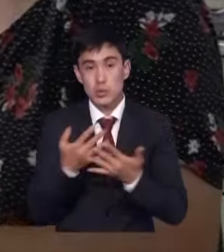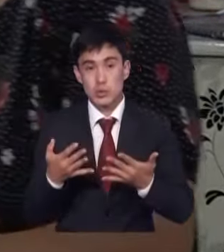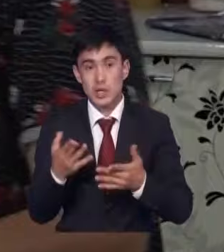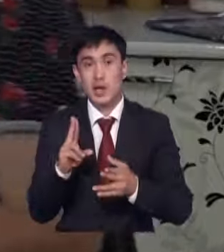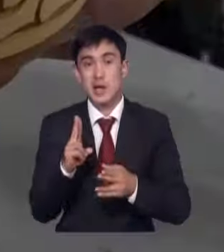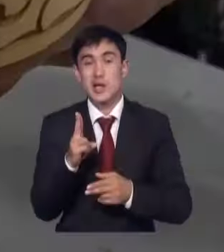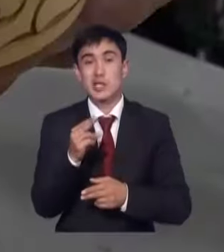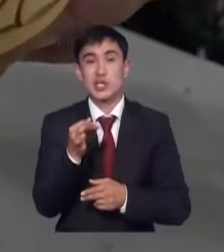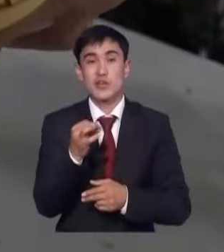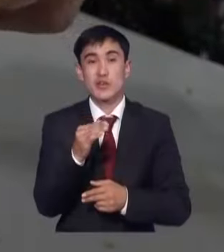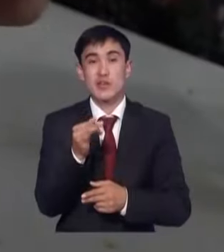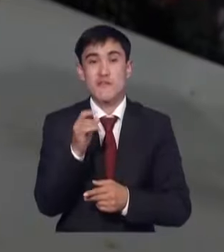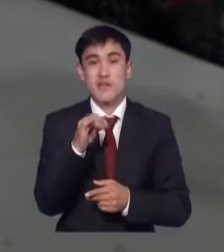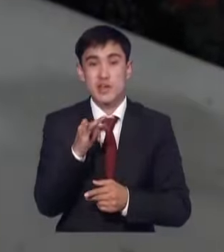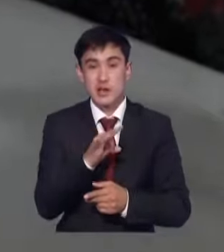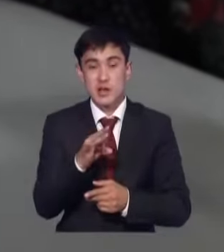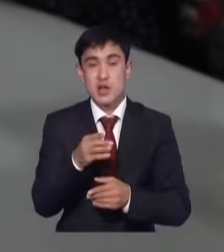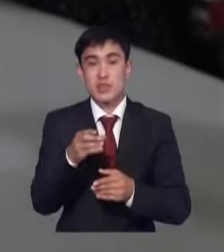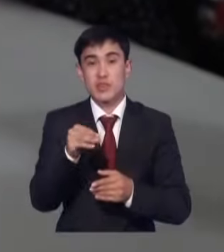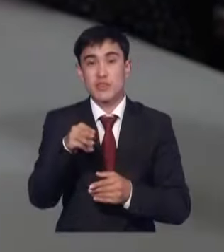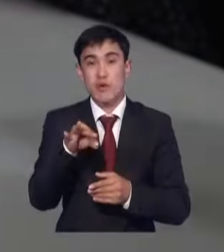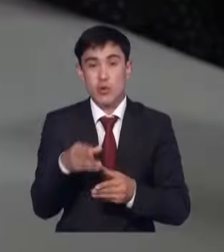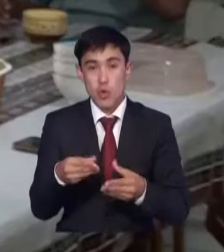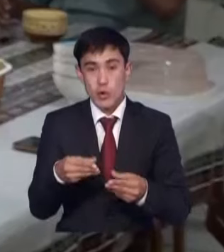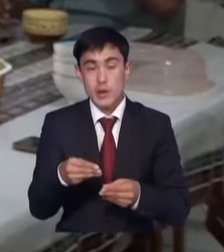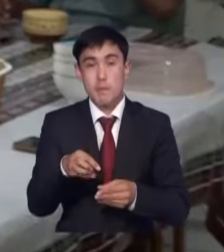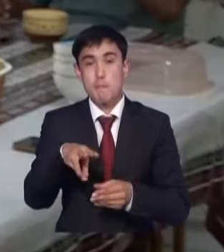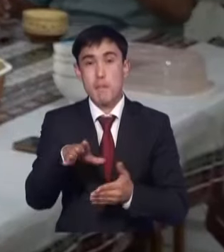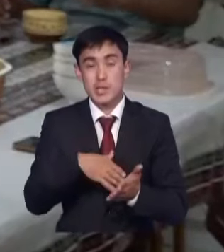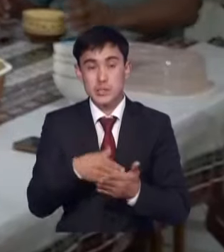такие как кефир, творог, масло и сливки.